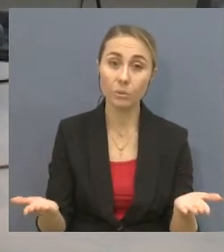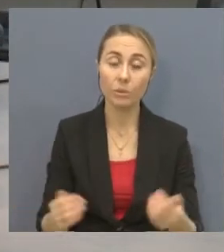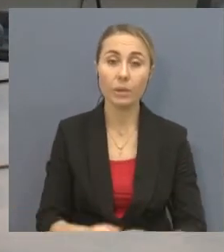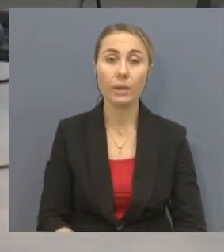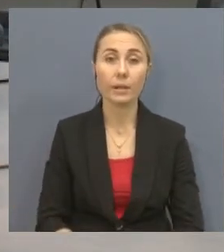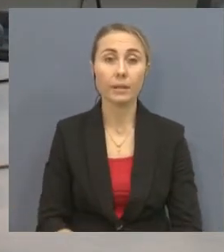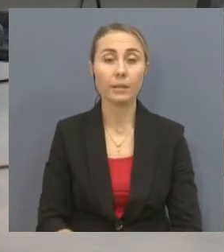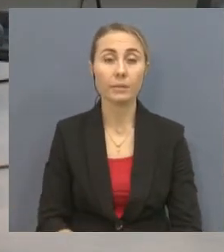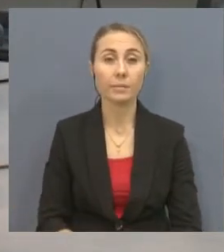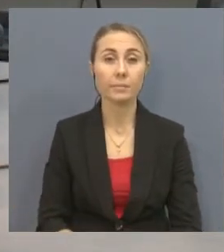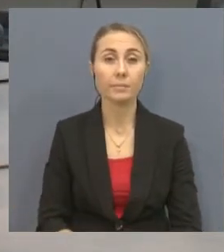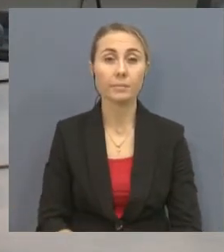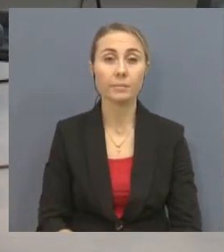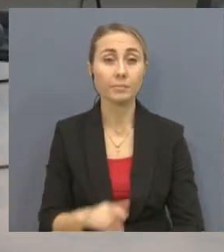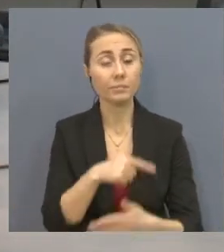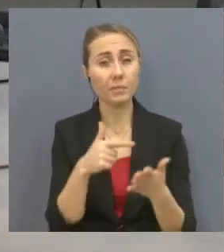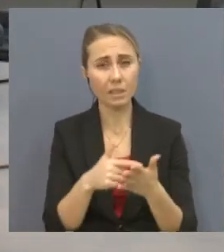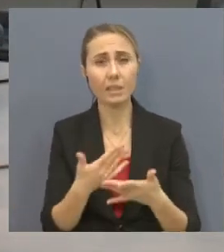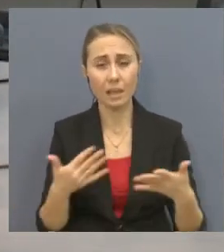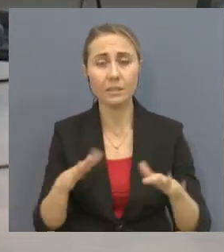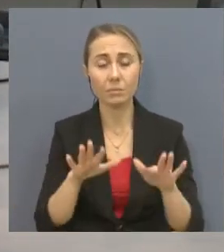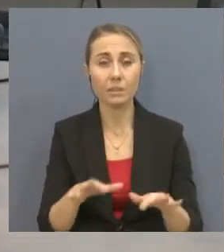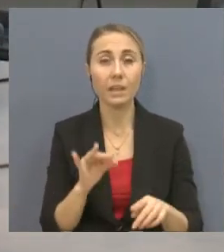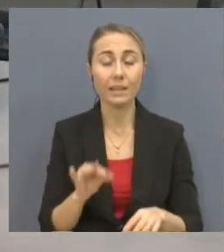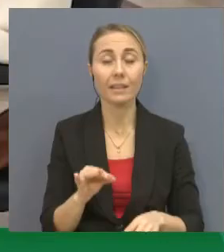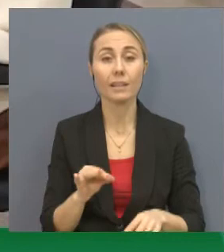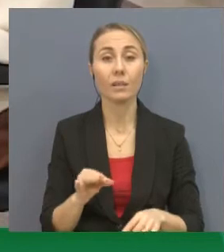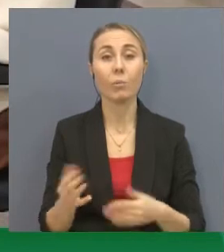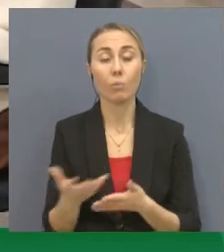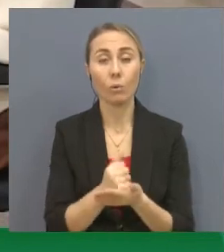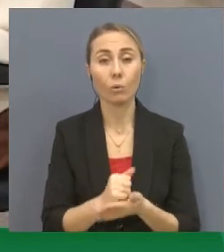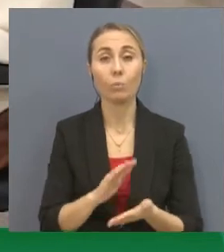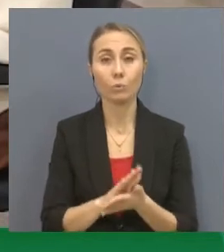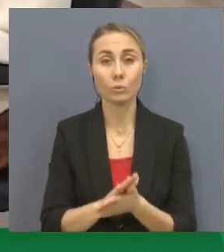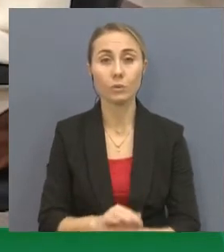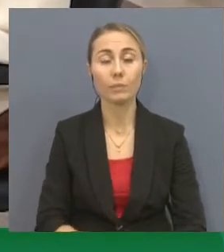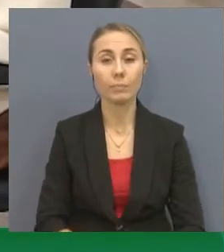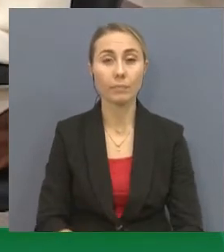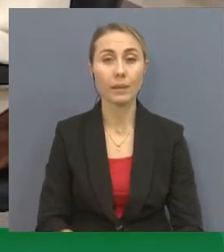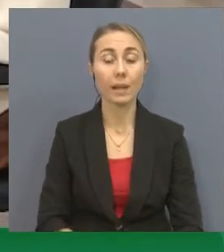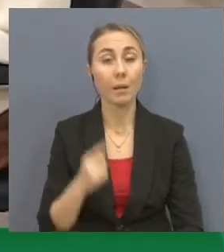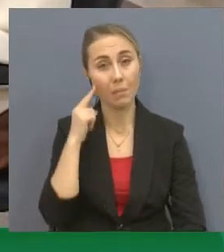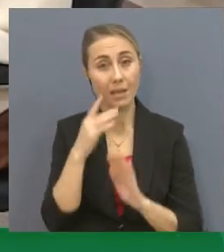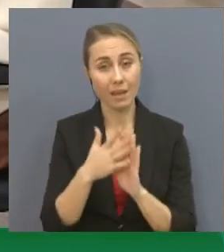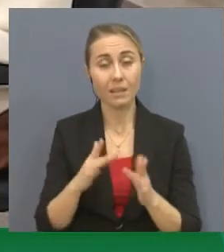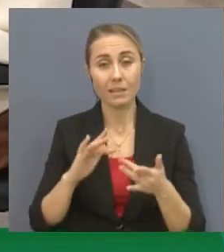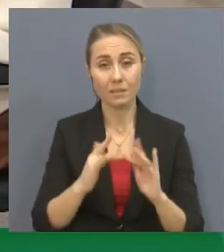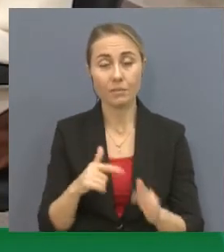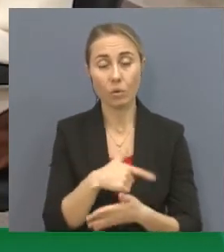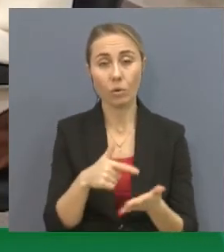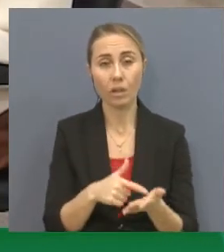городских каких-то инфраструктурных вещей или уборку мусора вот смотрите понятие цифровой город